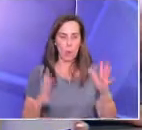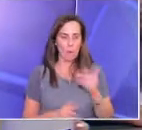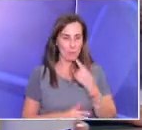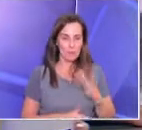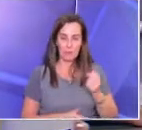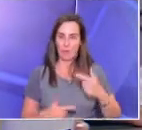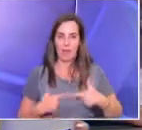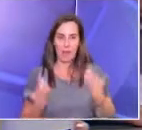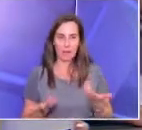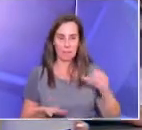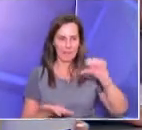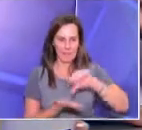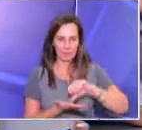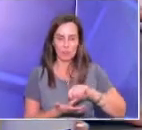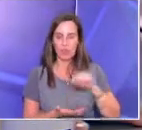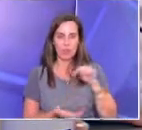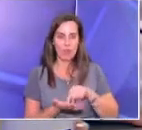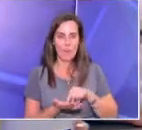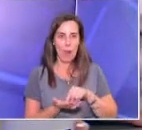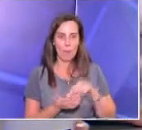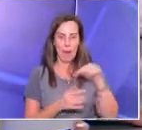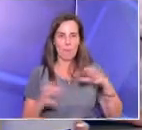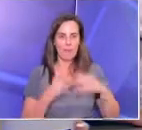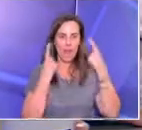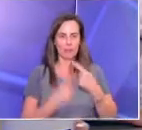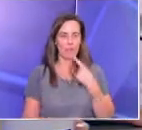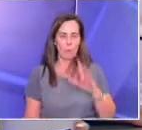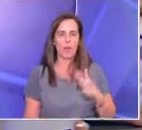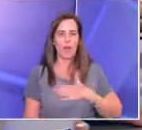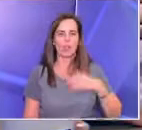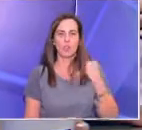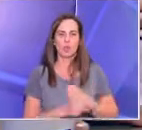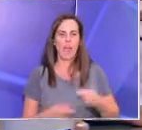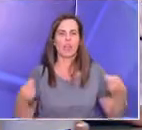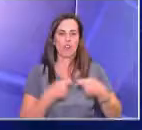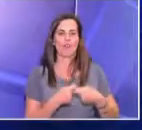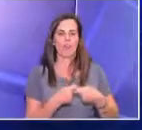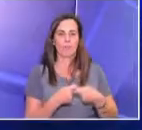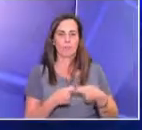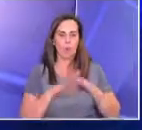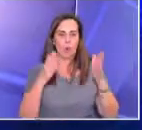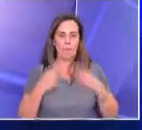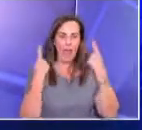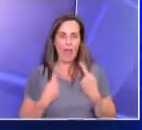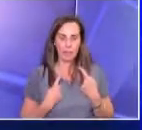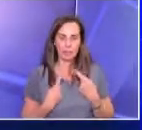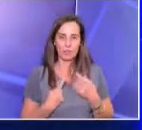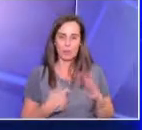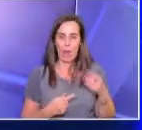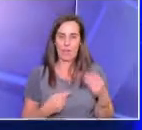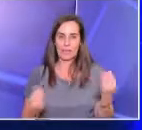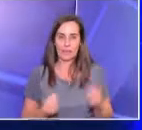אומרת, אם אתה חי בעיר מסוימת שבה באה המפלגה ואומרת לך, אני עושה ברית עם גוף חרדי, שזה גורם